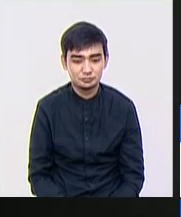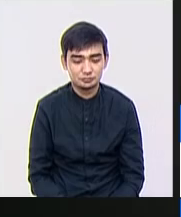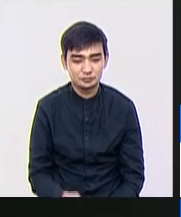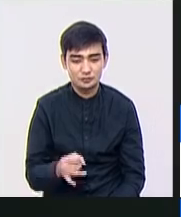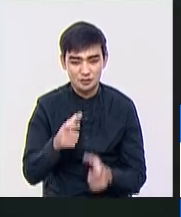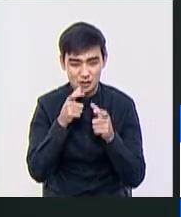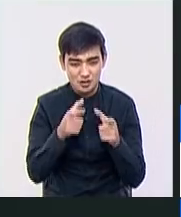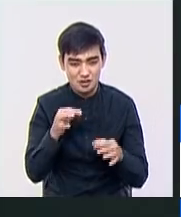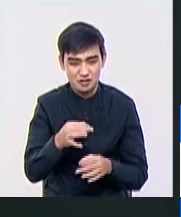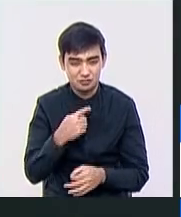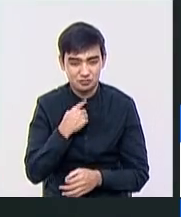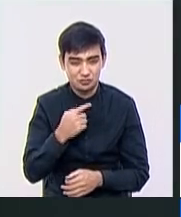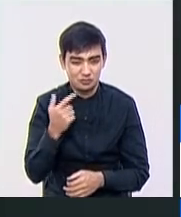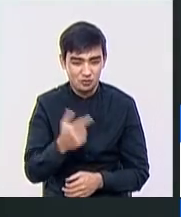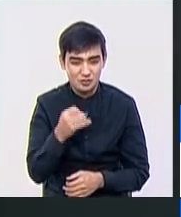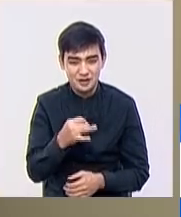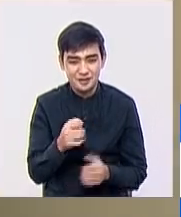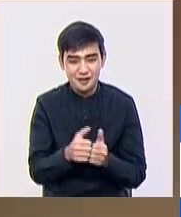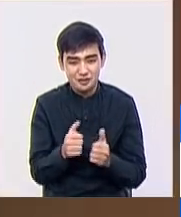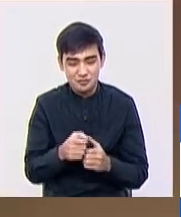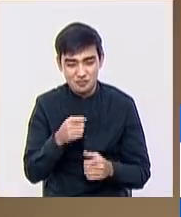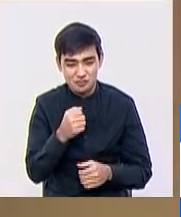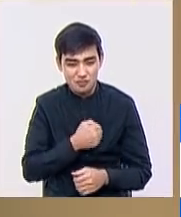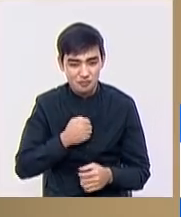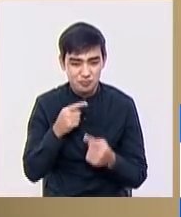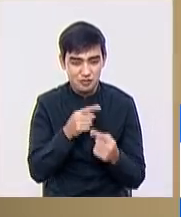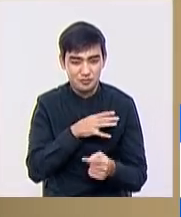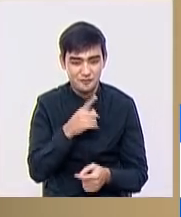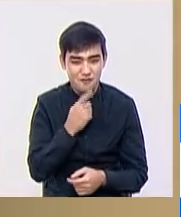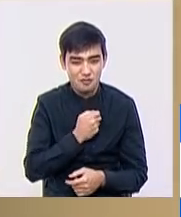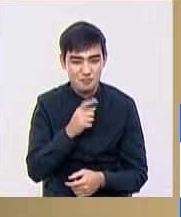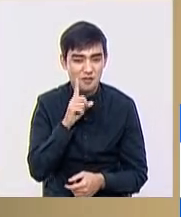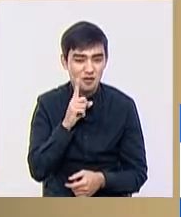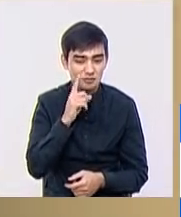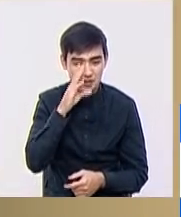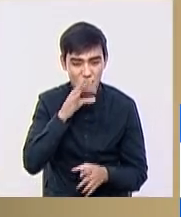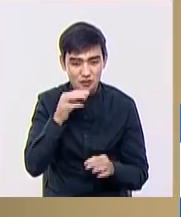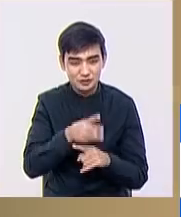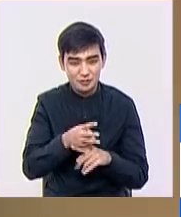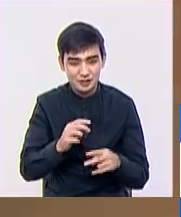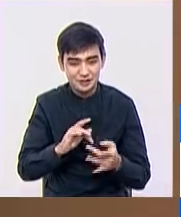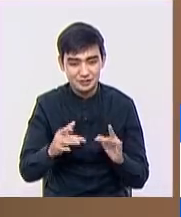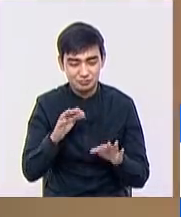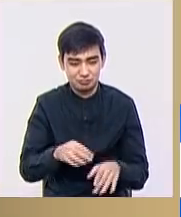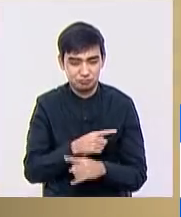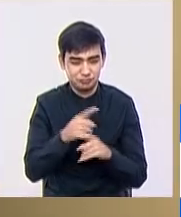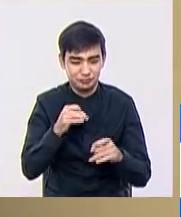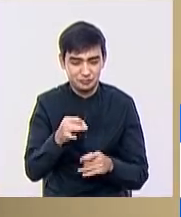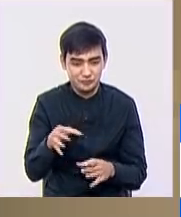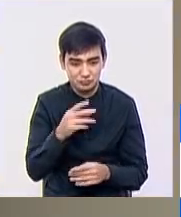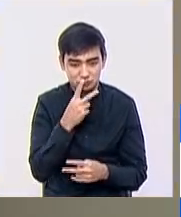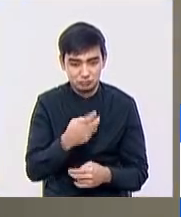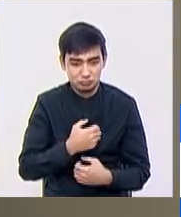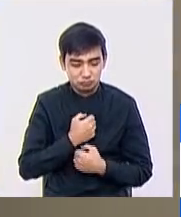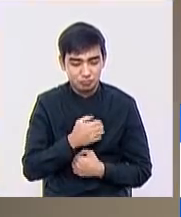Даусы қырылдап, қасындағыларға қарсылық білдіріп жатқан әскери еймдегі жас жігіттің дәл осы жазбасы жұрттың жағасын ұстатты.